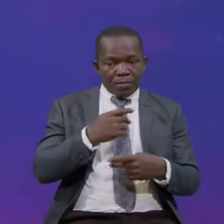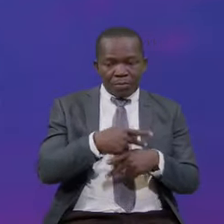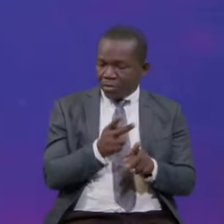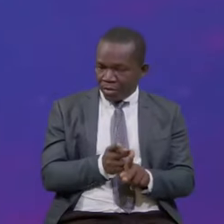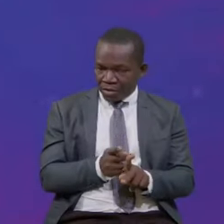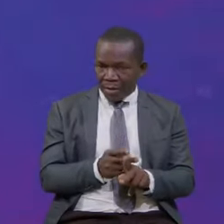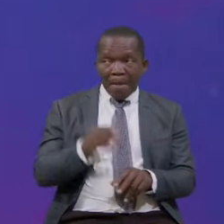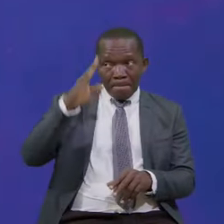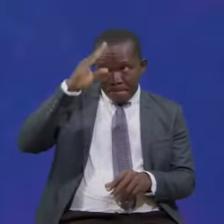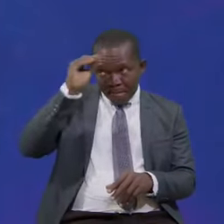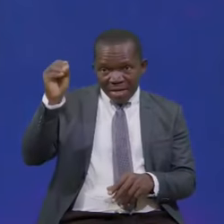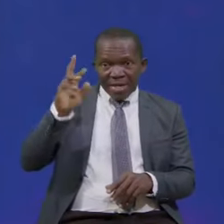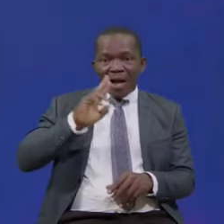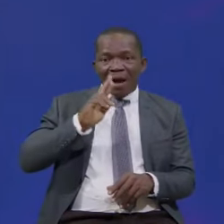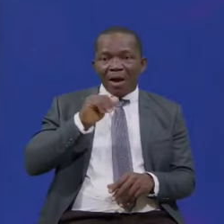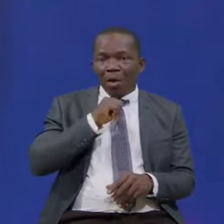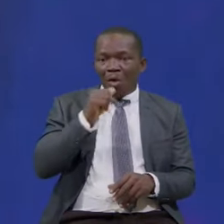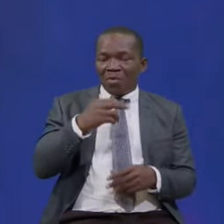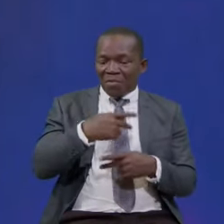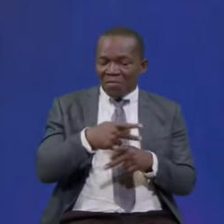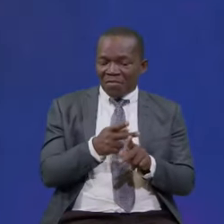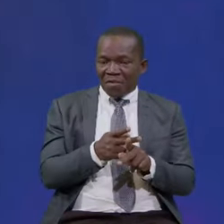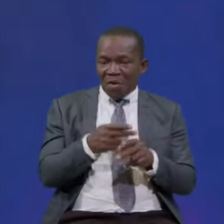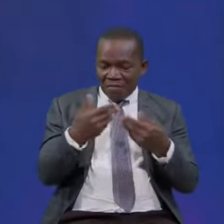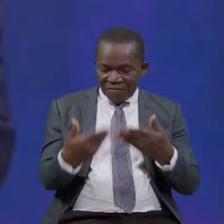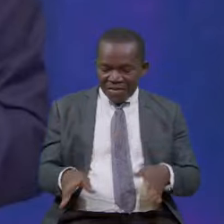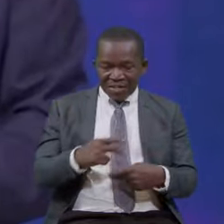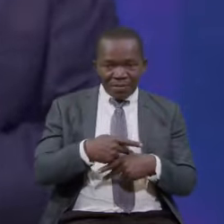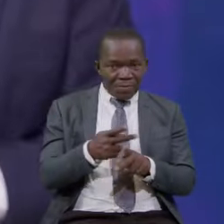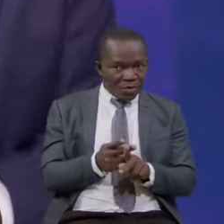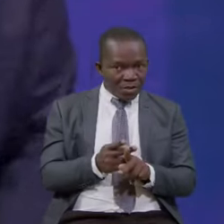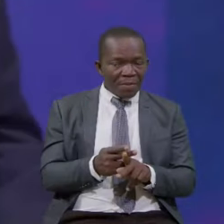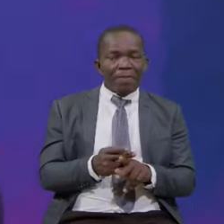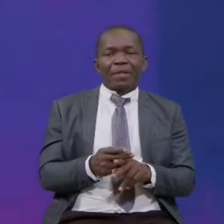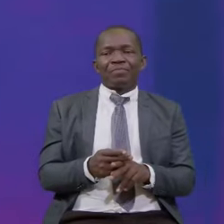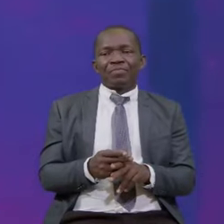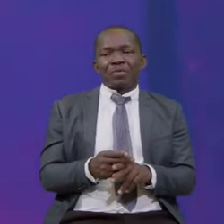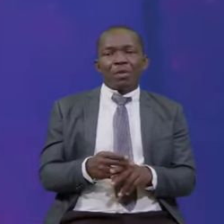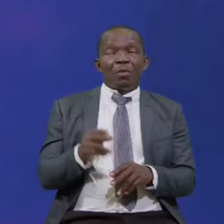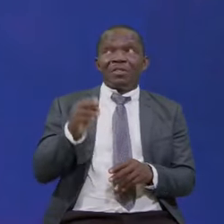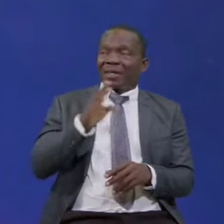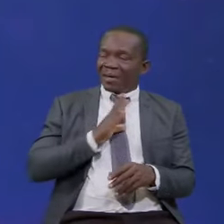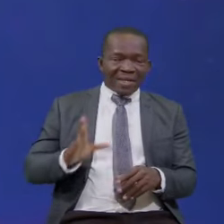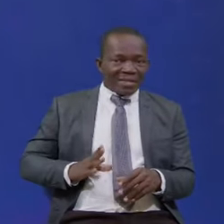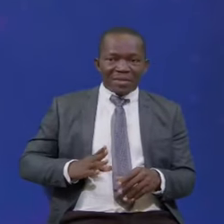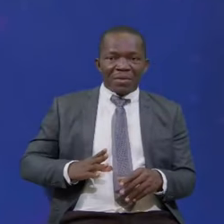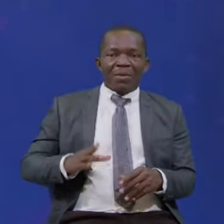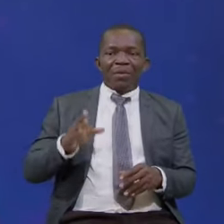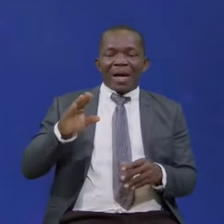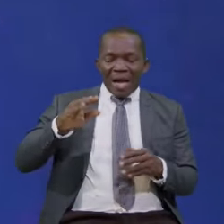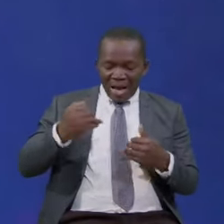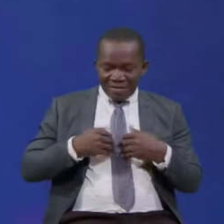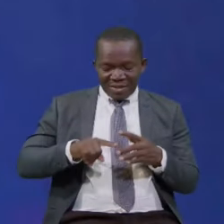inachevés il commencent ceci il n'arrive pas fini il commence ceci n'arrive pas à achever mais pas Christ il a commencé avec